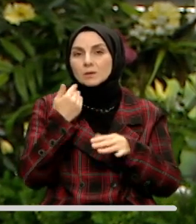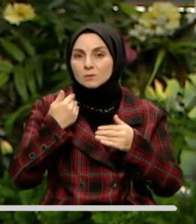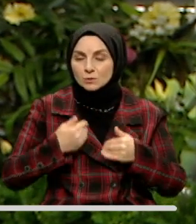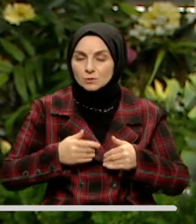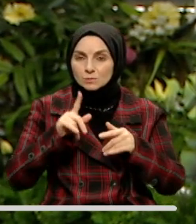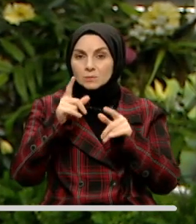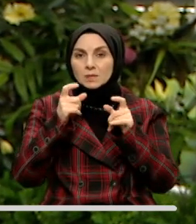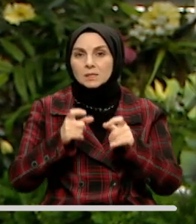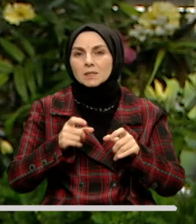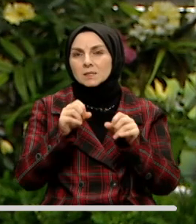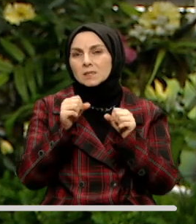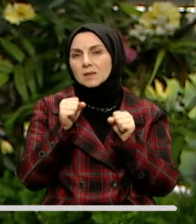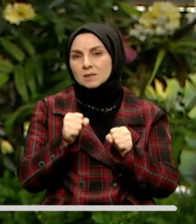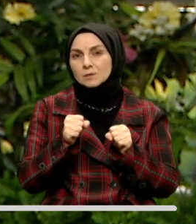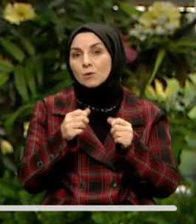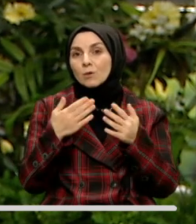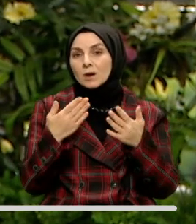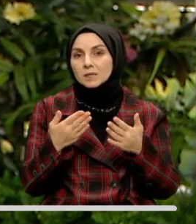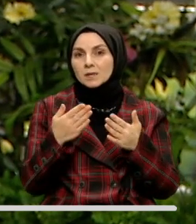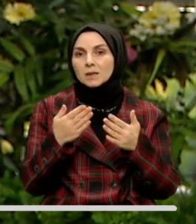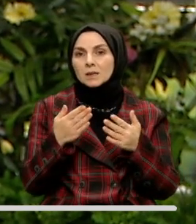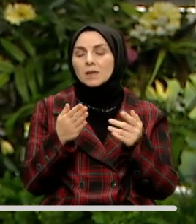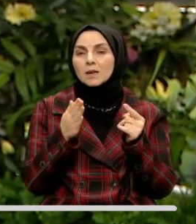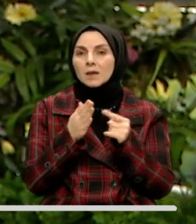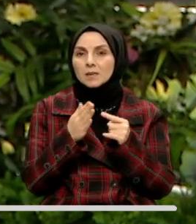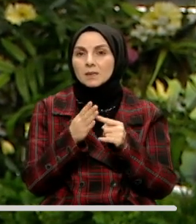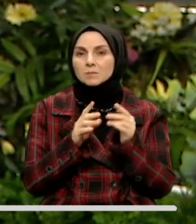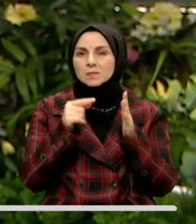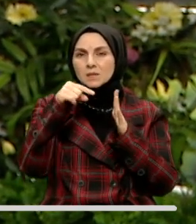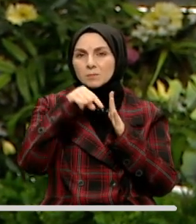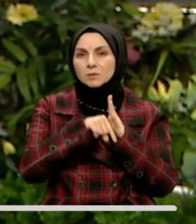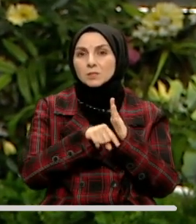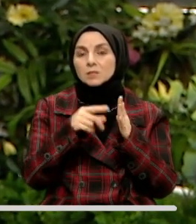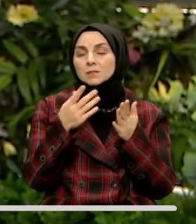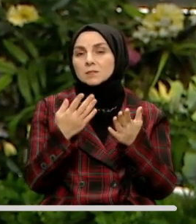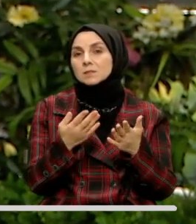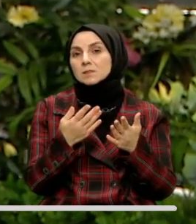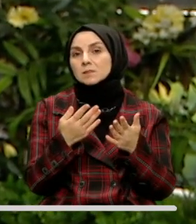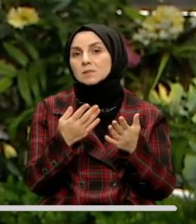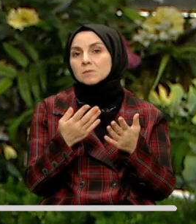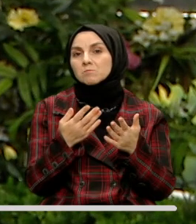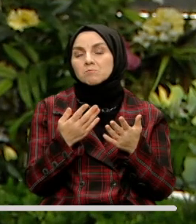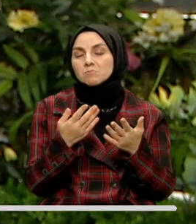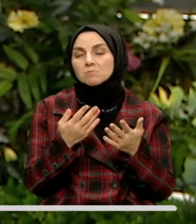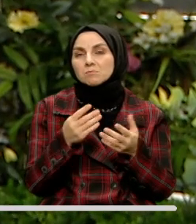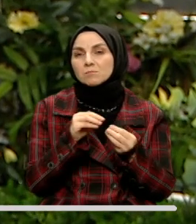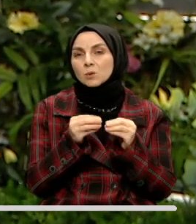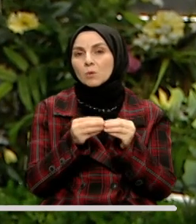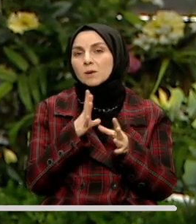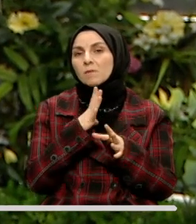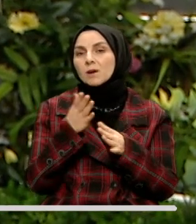Hani çapalarımız vardır. Ellerimizde başarısızlık çapası var belki de. Bir zamanlar bir şeyleri yapamadık.